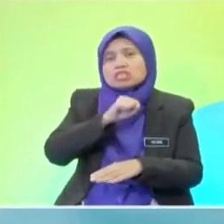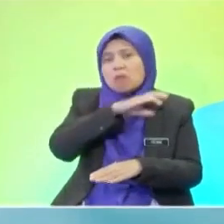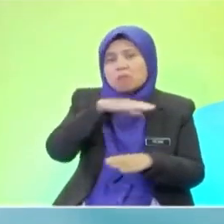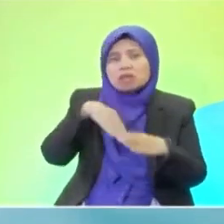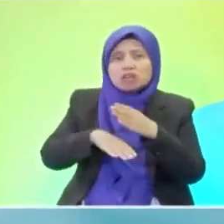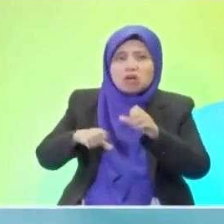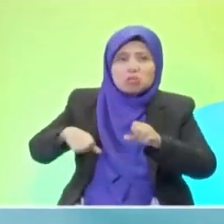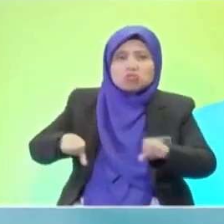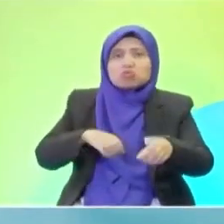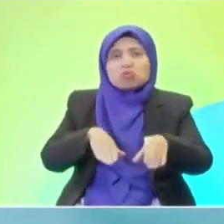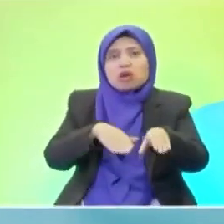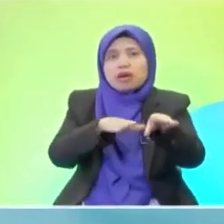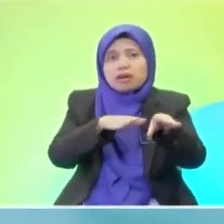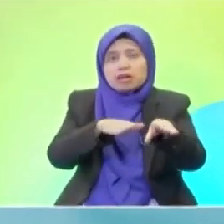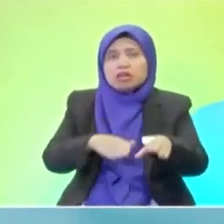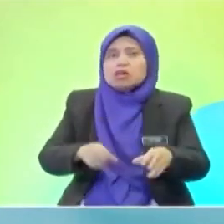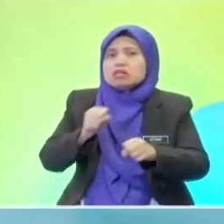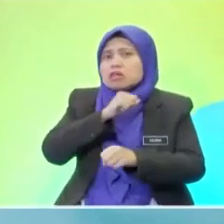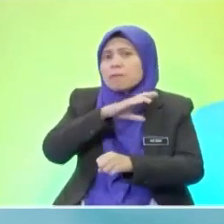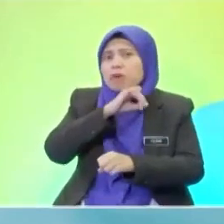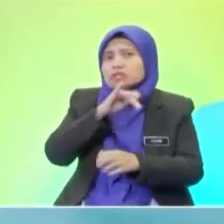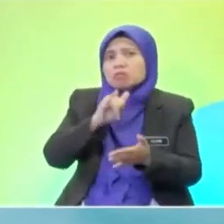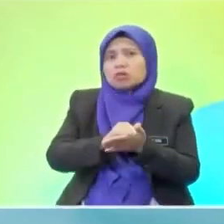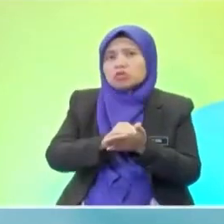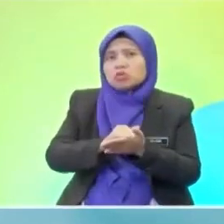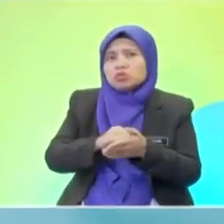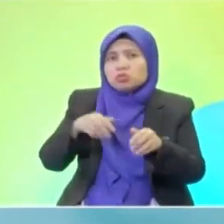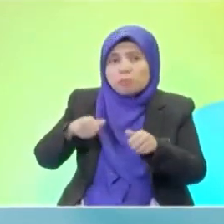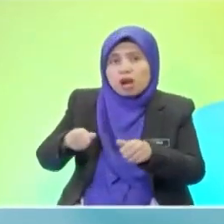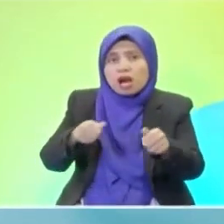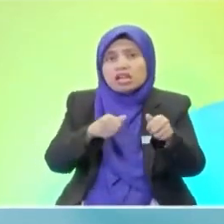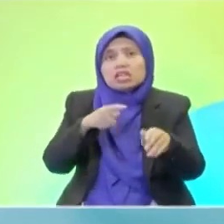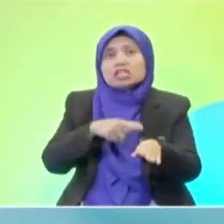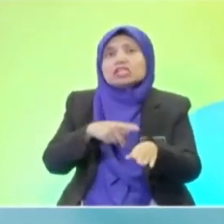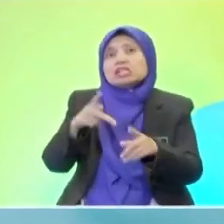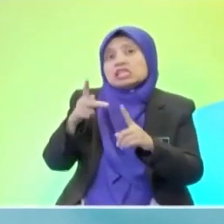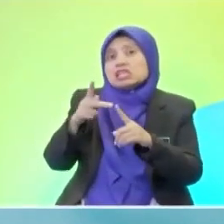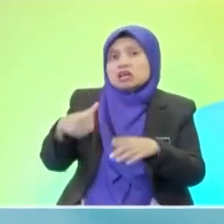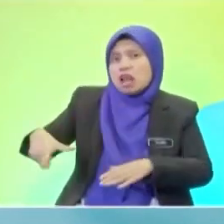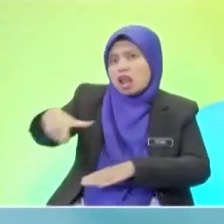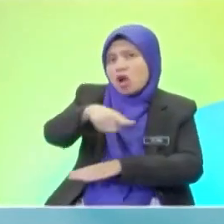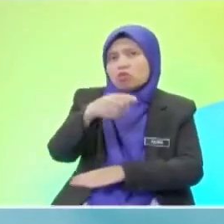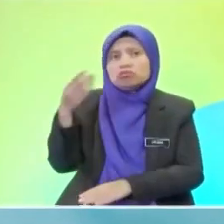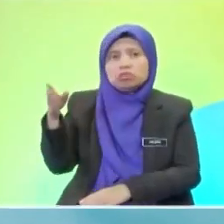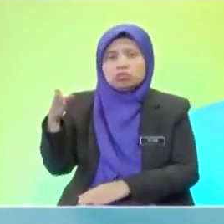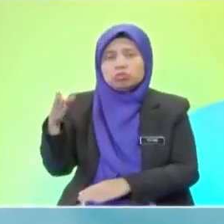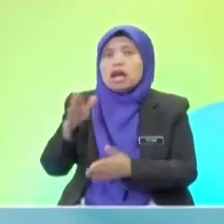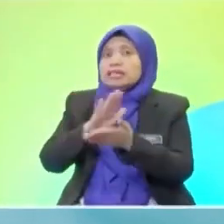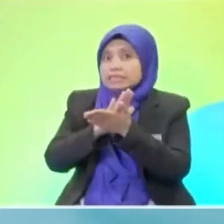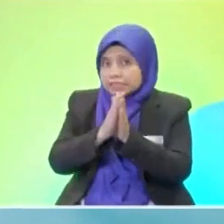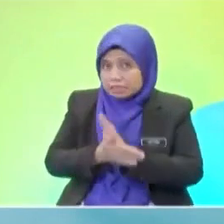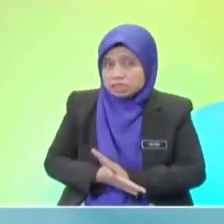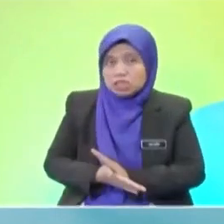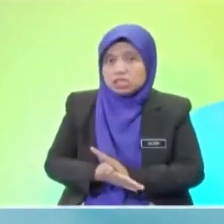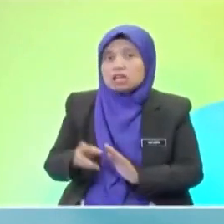lalu sampah tersebut akan mengalir ke laut biru maka air laut